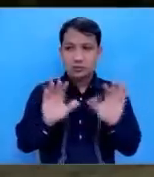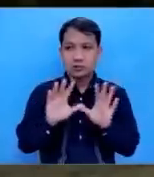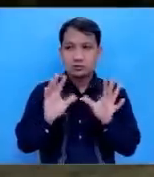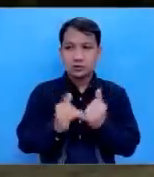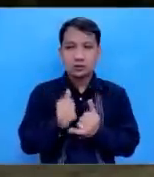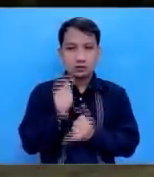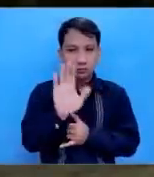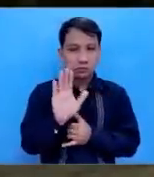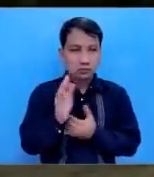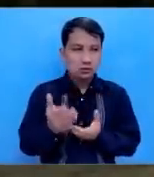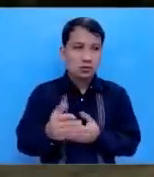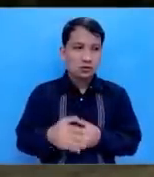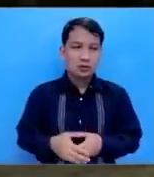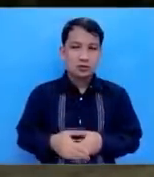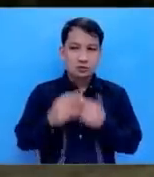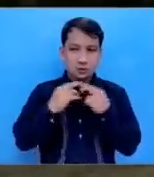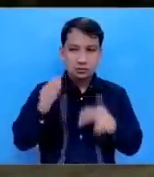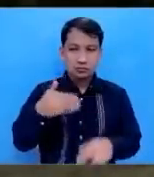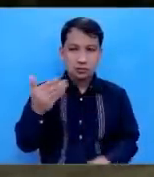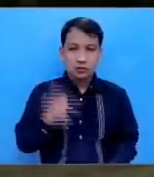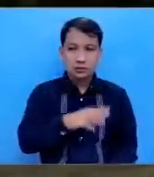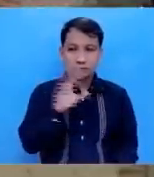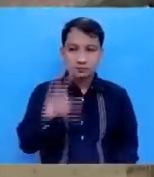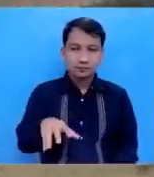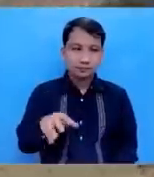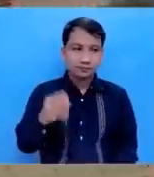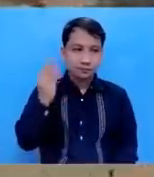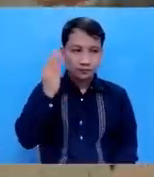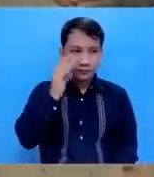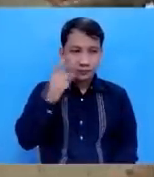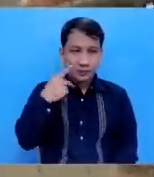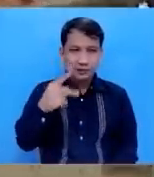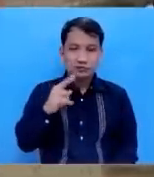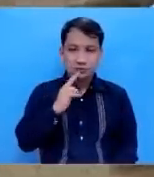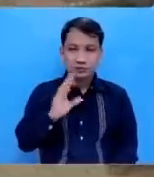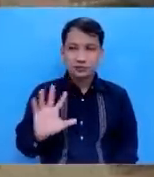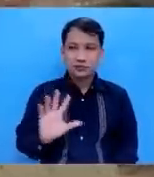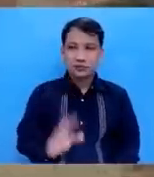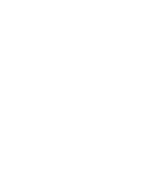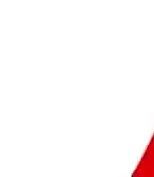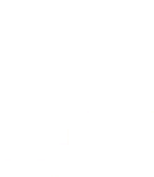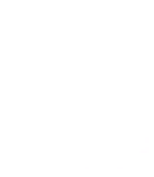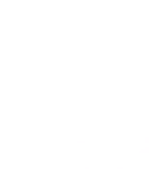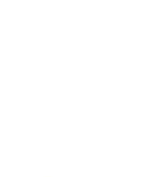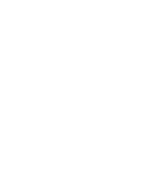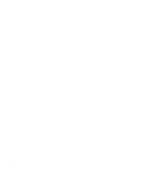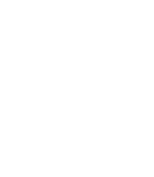Nagbabalita mula sa frontline, Laila Pangilinan, News 5.